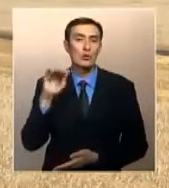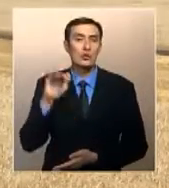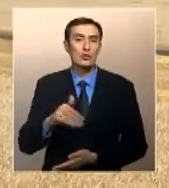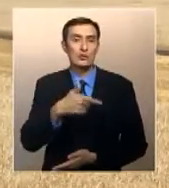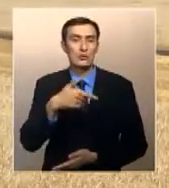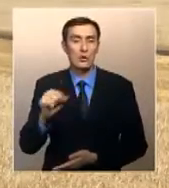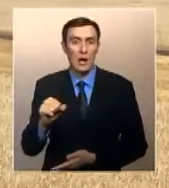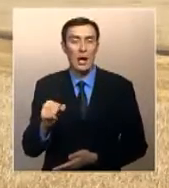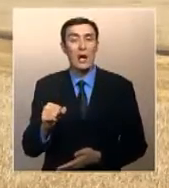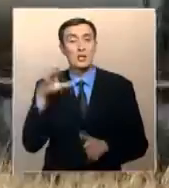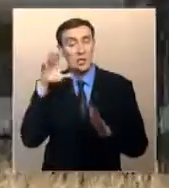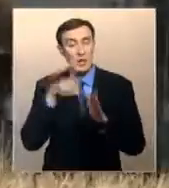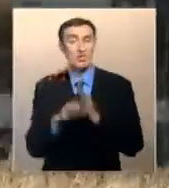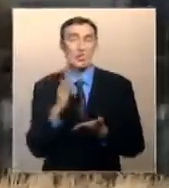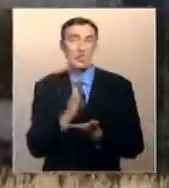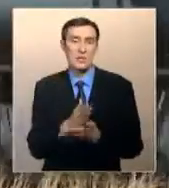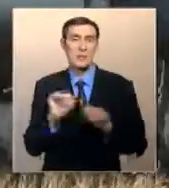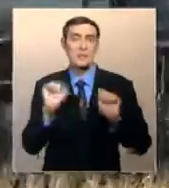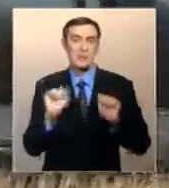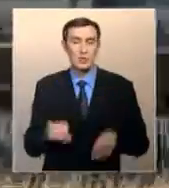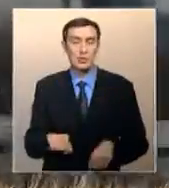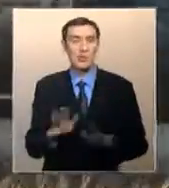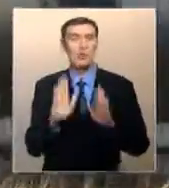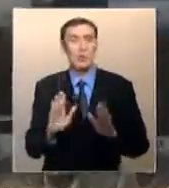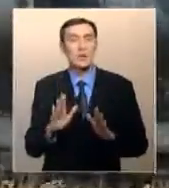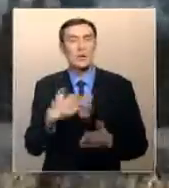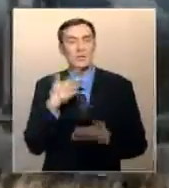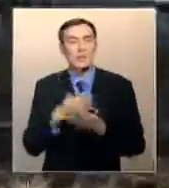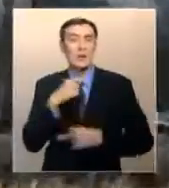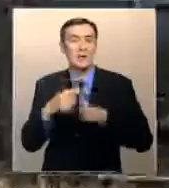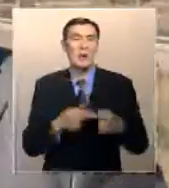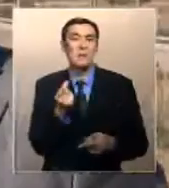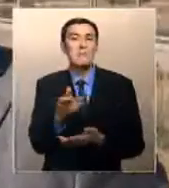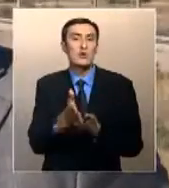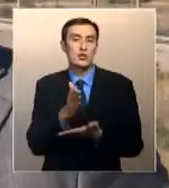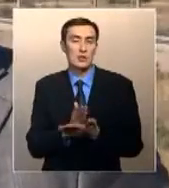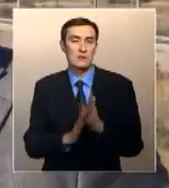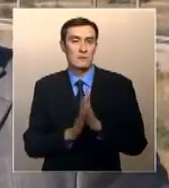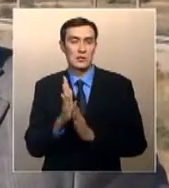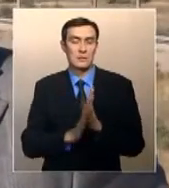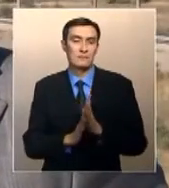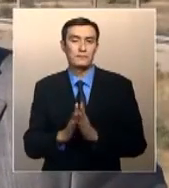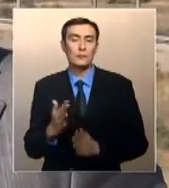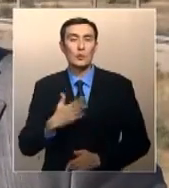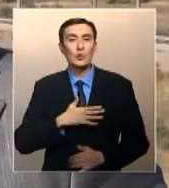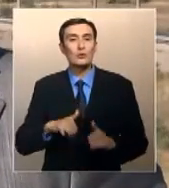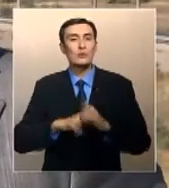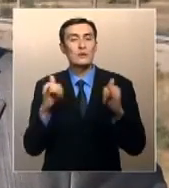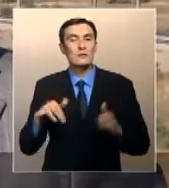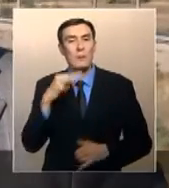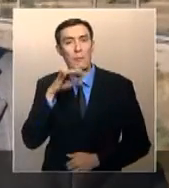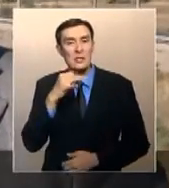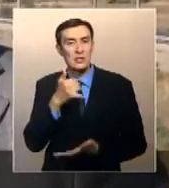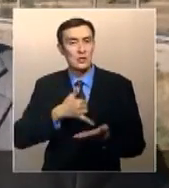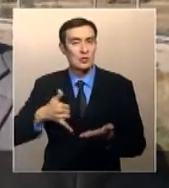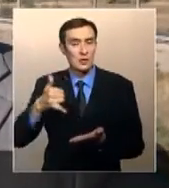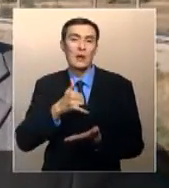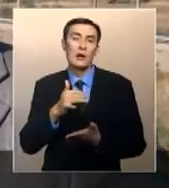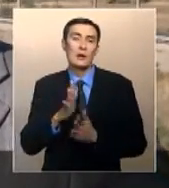тысяч гектаров, а значит, есть место не только для традиционной пшеницы. Увеличиваем масличные культуры, приоритетные